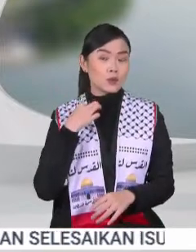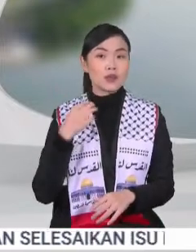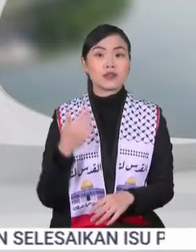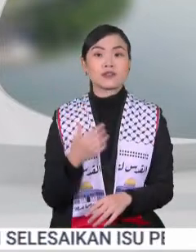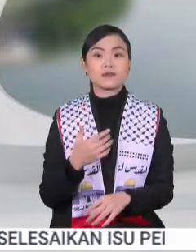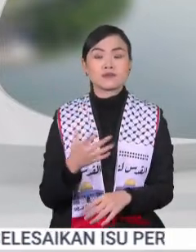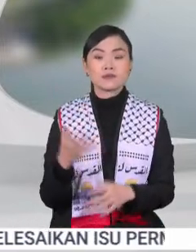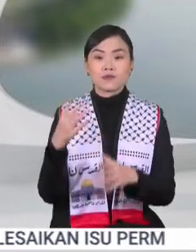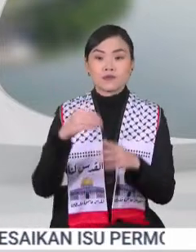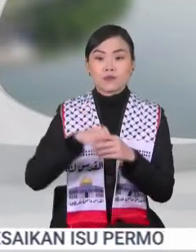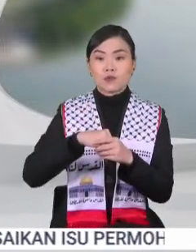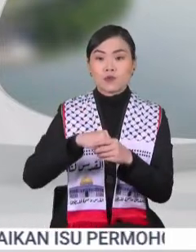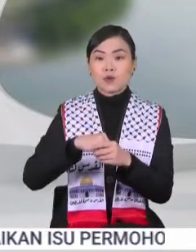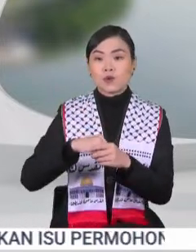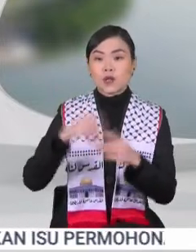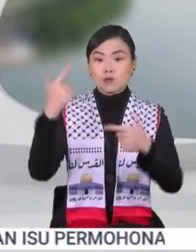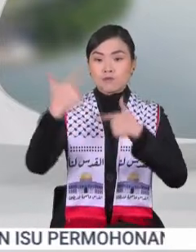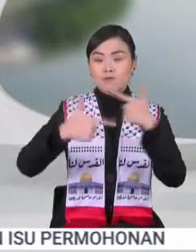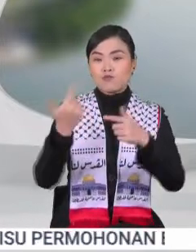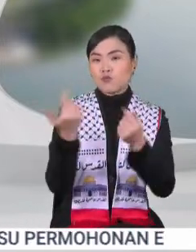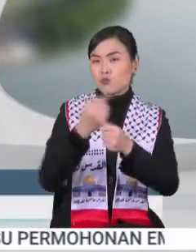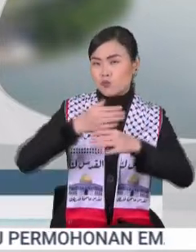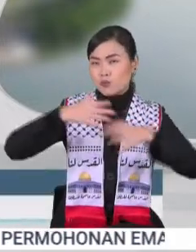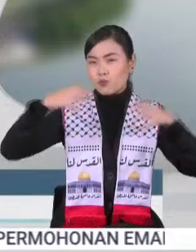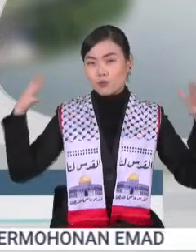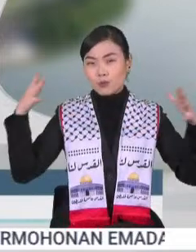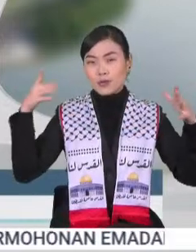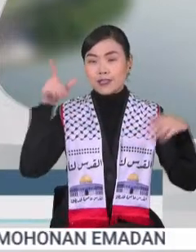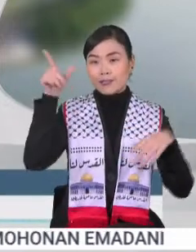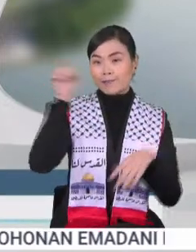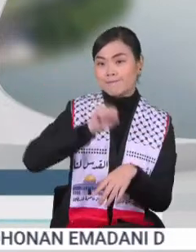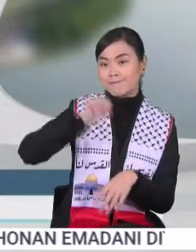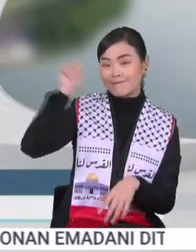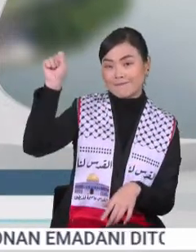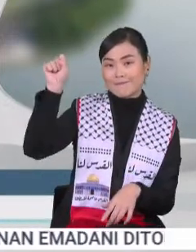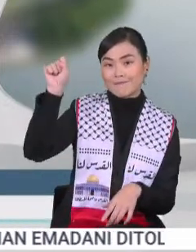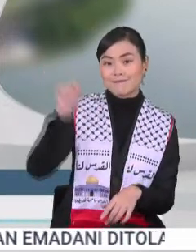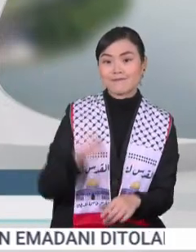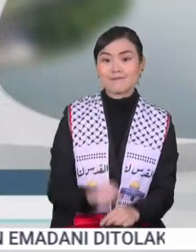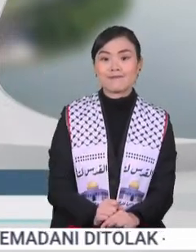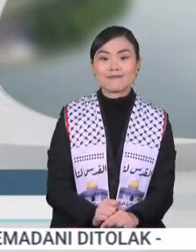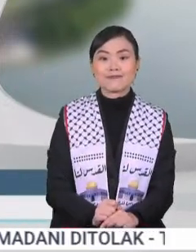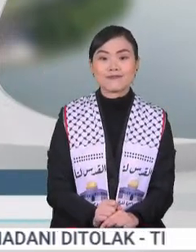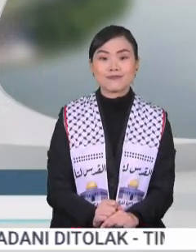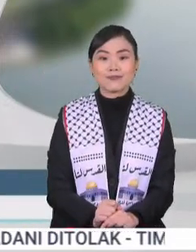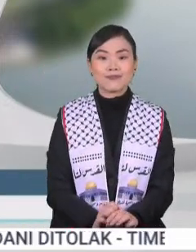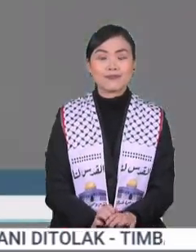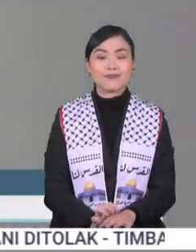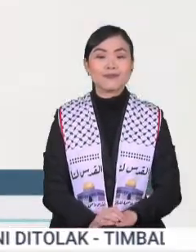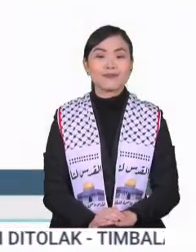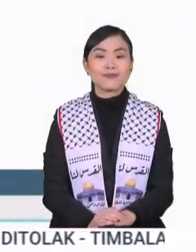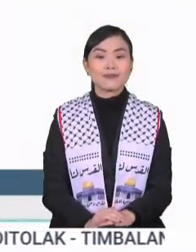temasha sukan terbesar di Sabah itu wartawan shafif shahirandani ada